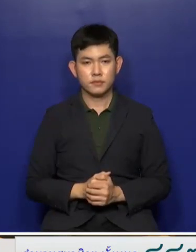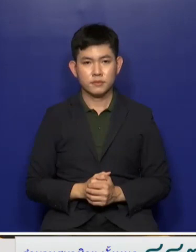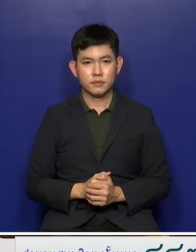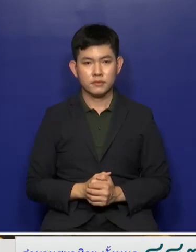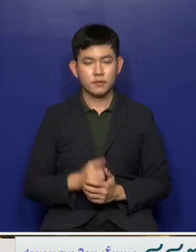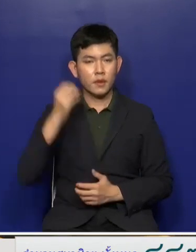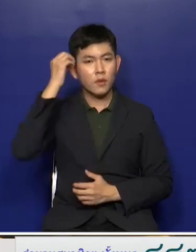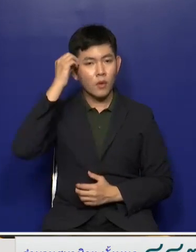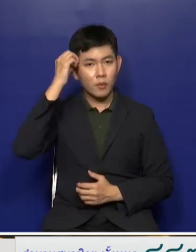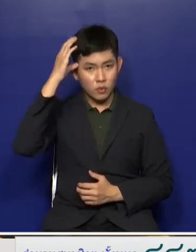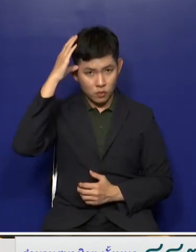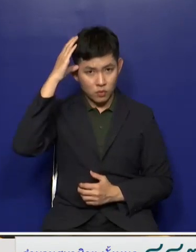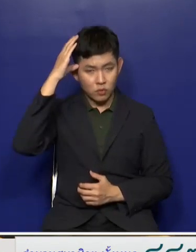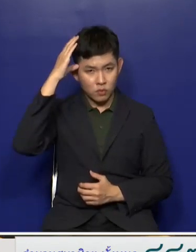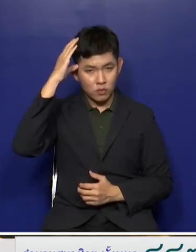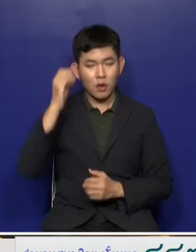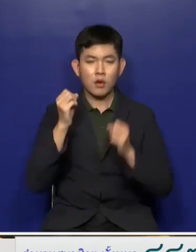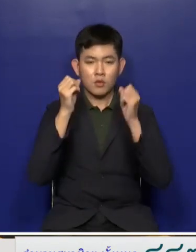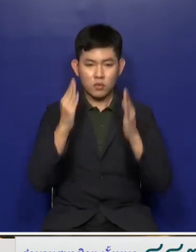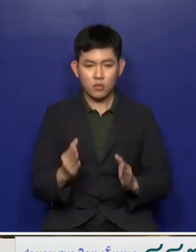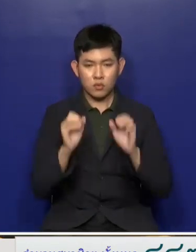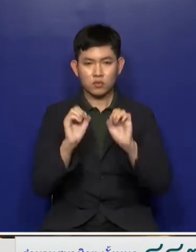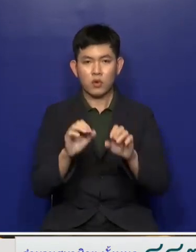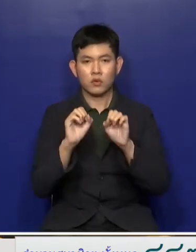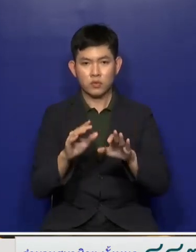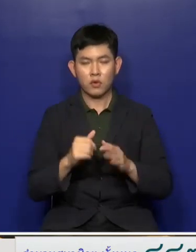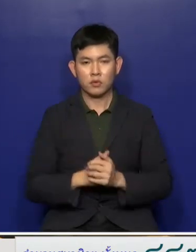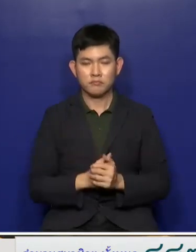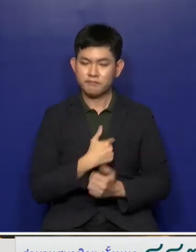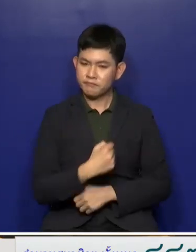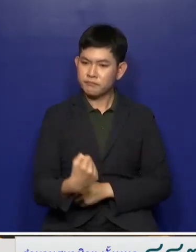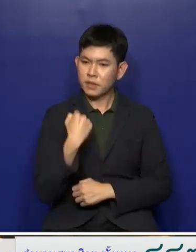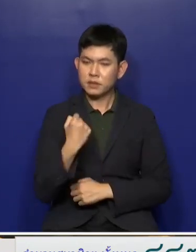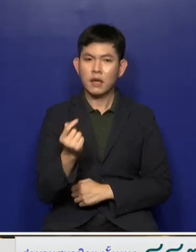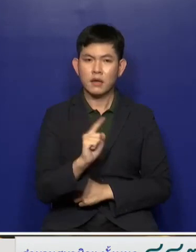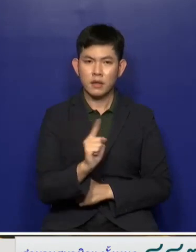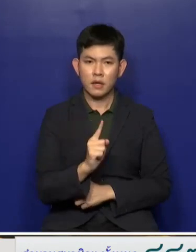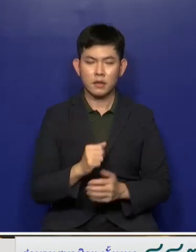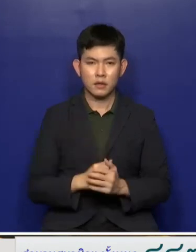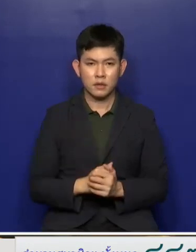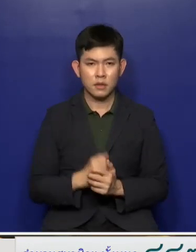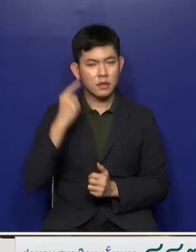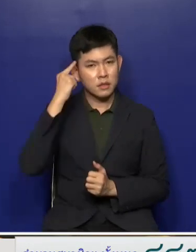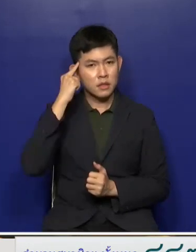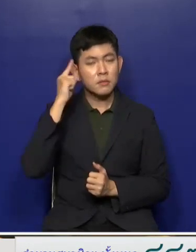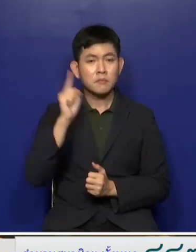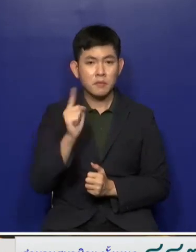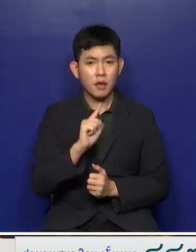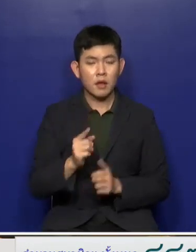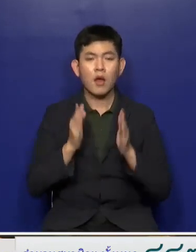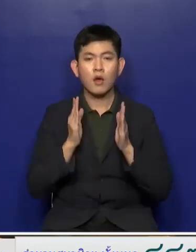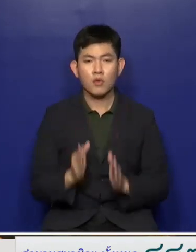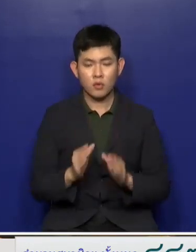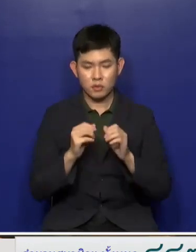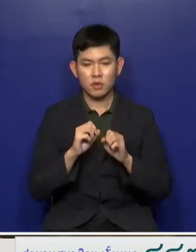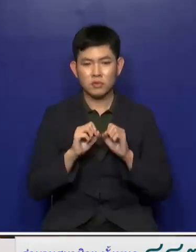องค์ความรู้ครูผู้สอนมีความมั่นใจขนาดไหนว่าจะผลิตบุคลากรออกม